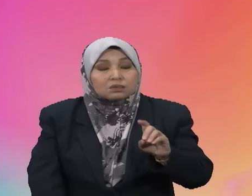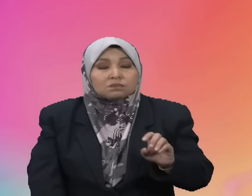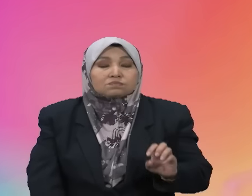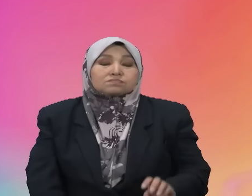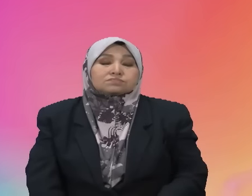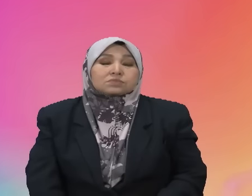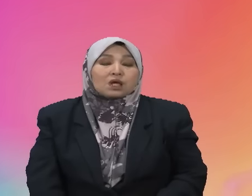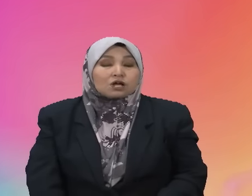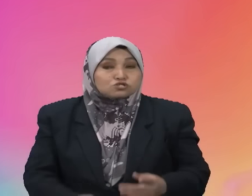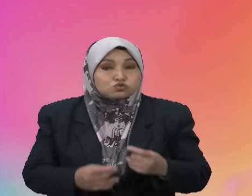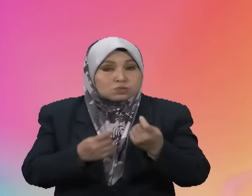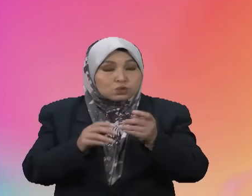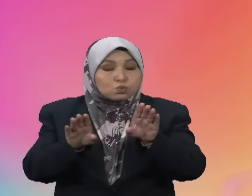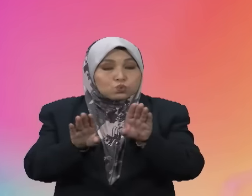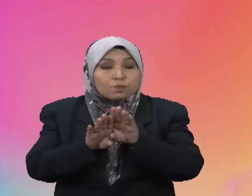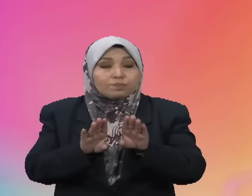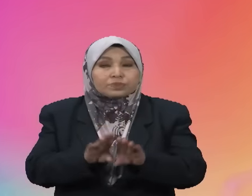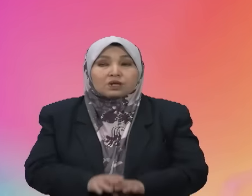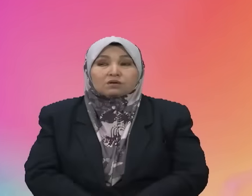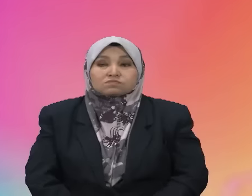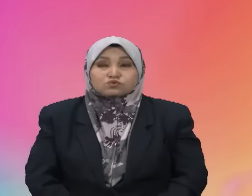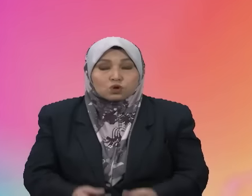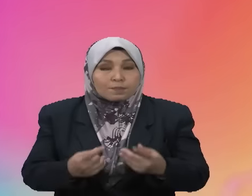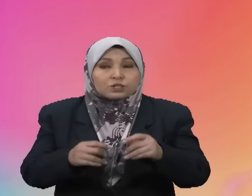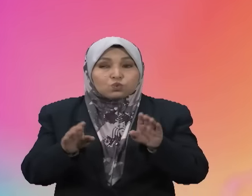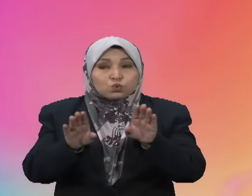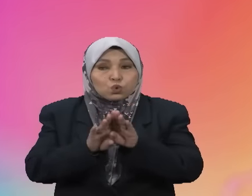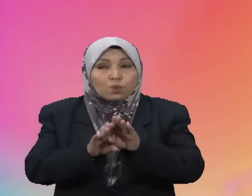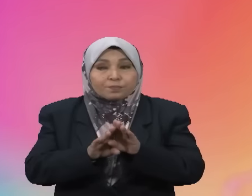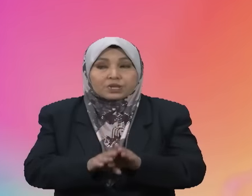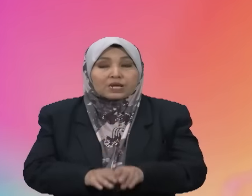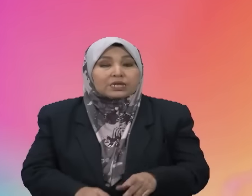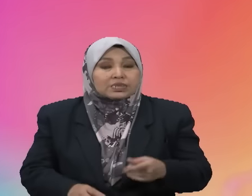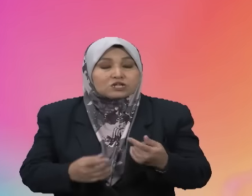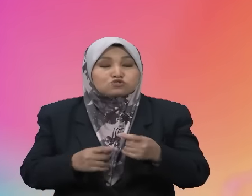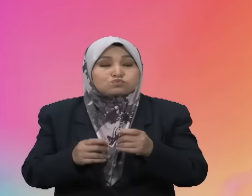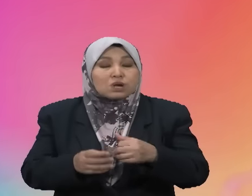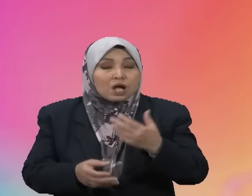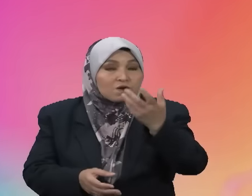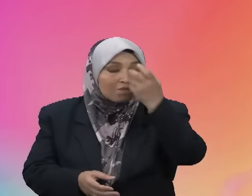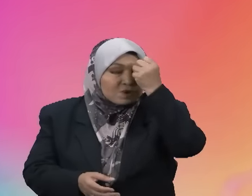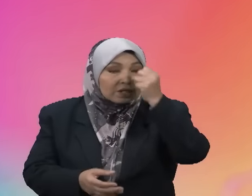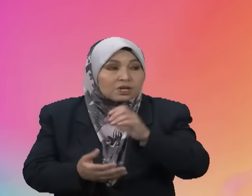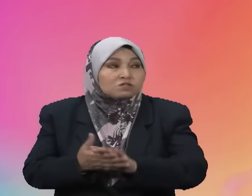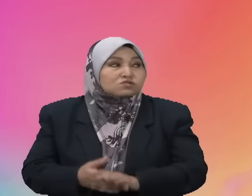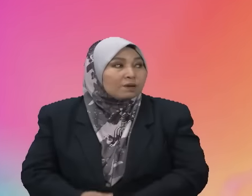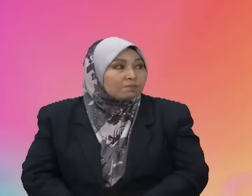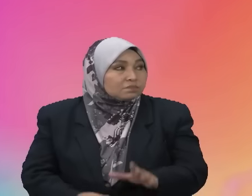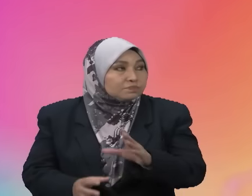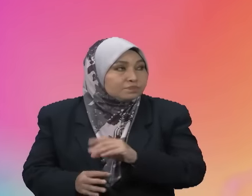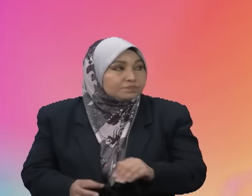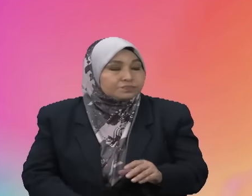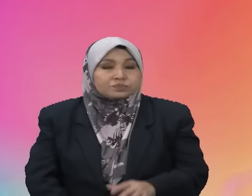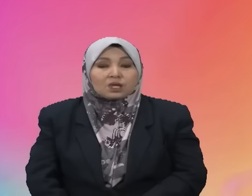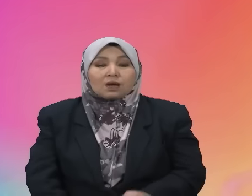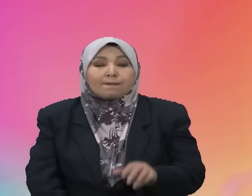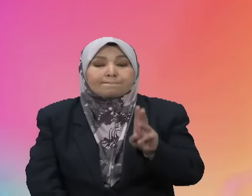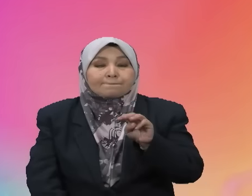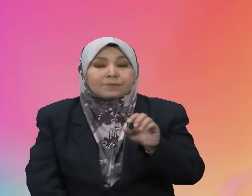aktharihim min ahd. Cuba tutup yang ni. Cuba tutup dekat skrin ni. Cuba kita hafal. Wa ma wajadna li aktharihim